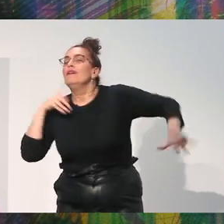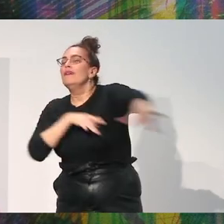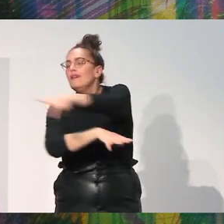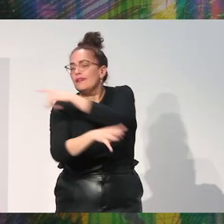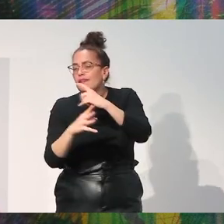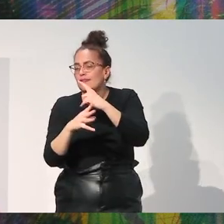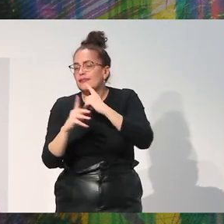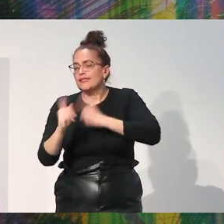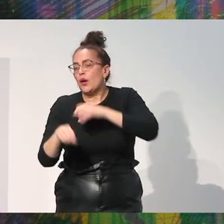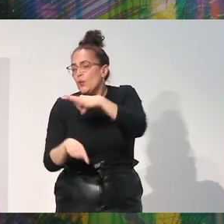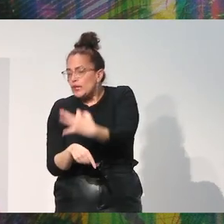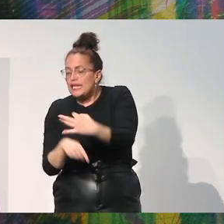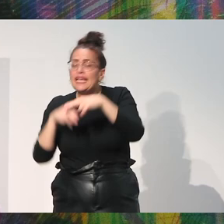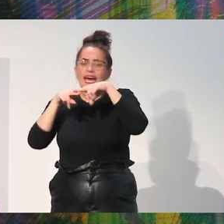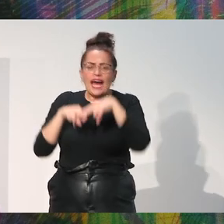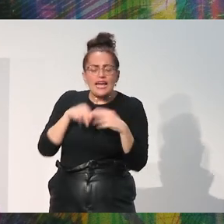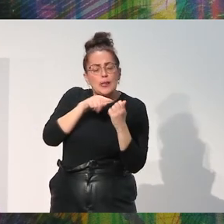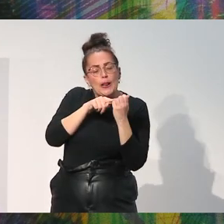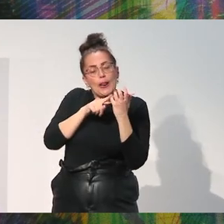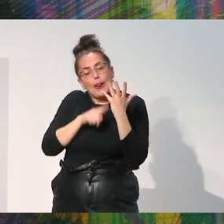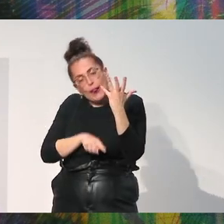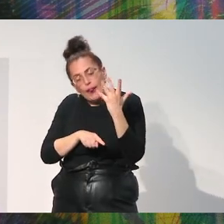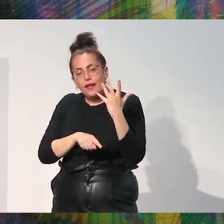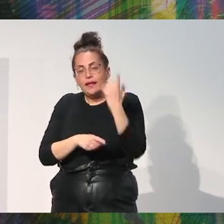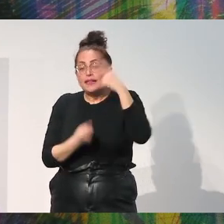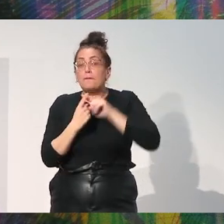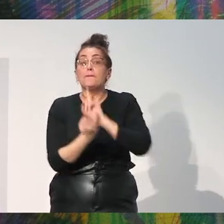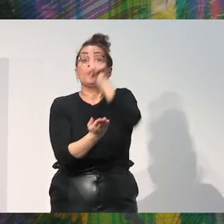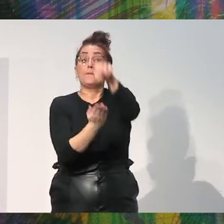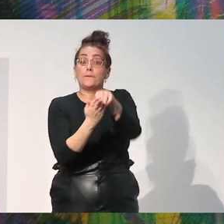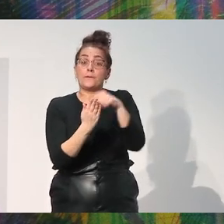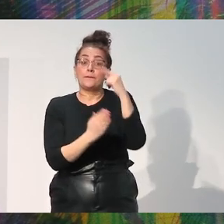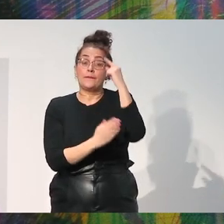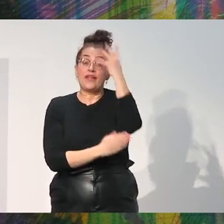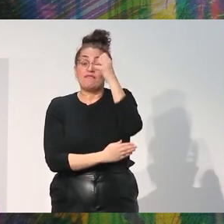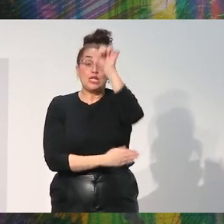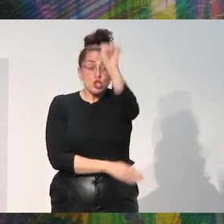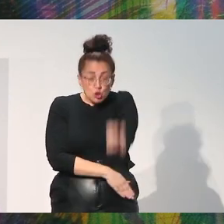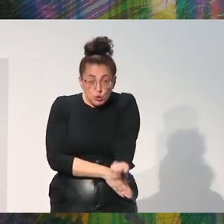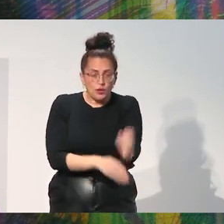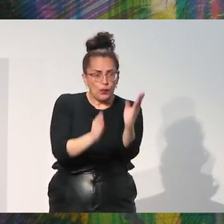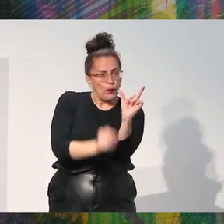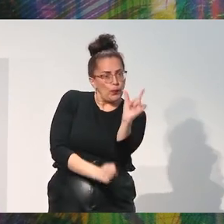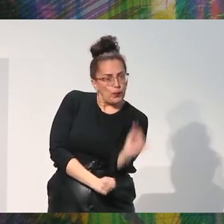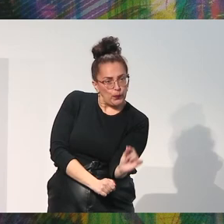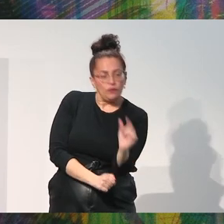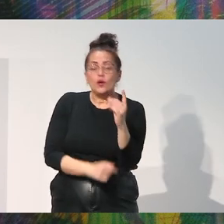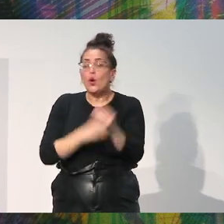Sur les autres livres, c'est juste des envies un peu d'ailleurs. Là, le prochain livre, je m'intéresse au Cap-Vert, voilà, mais c'est sur une histoire d'exil, de diaspora. Je crois que j'ai envie de creuser